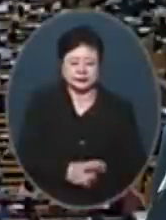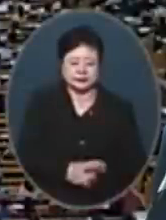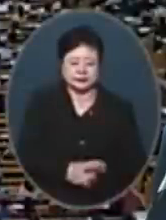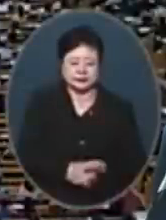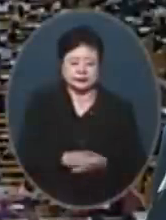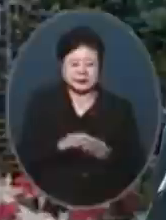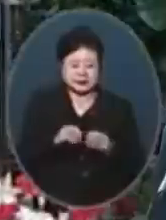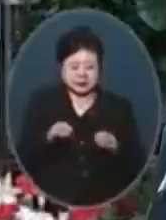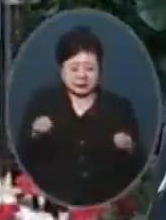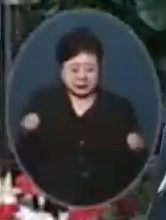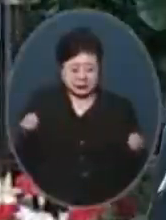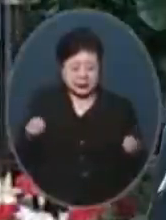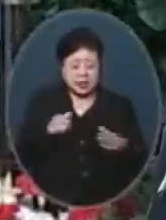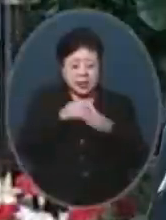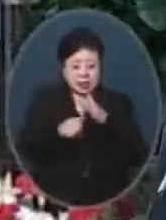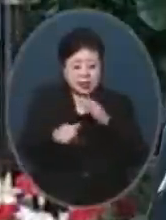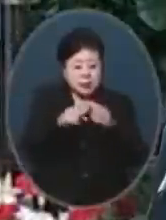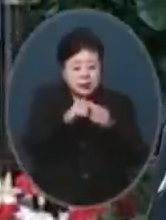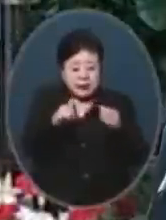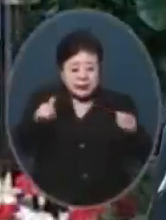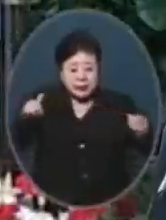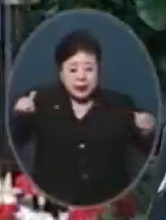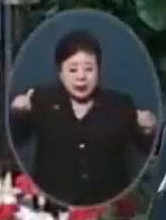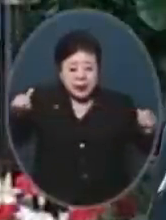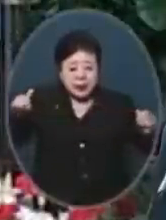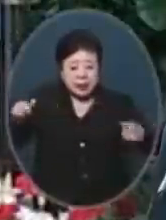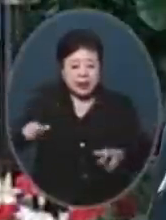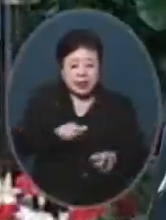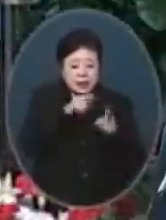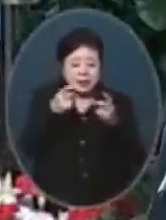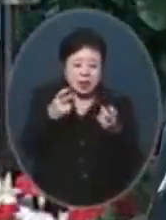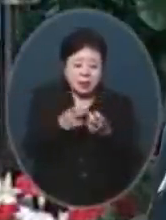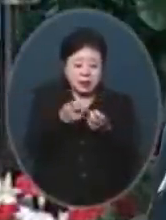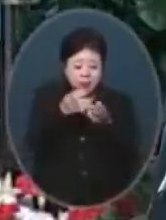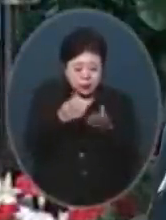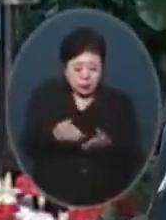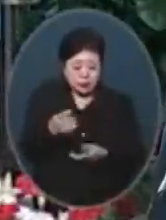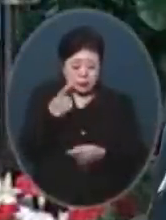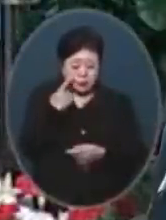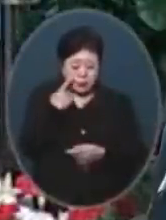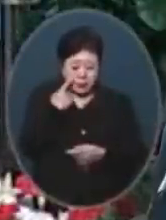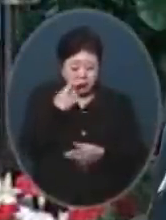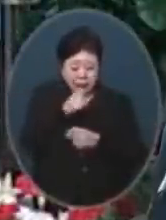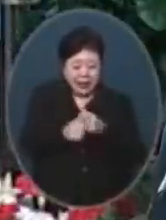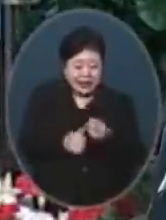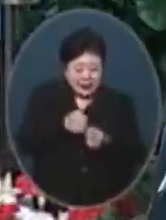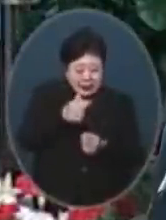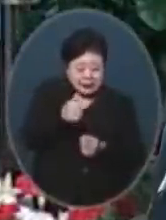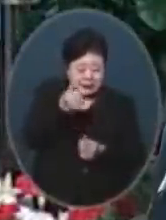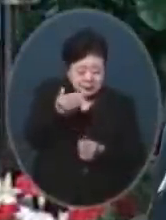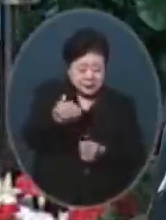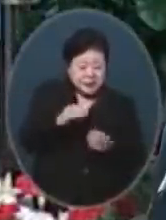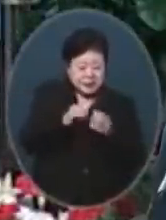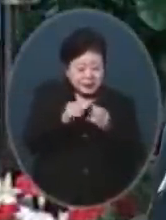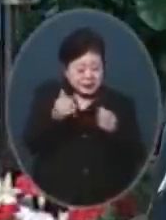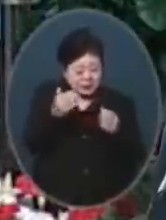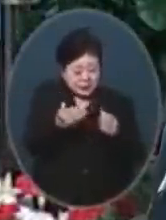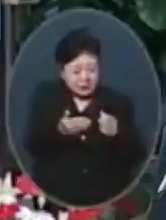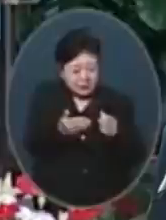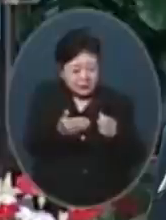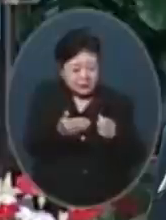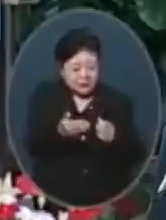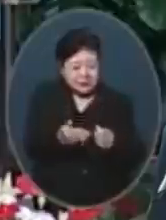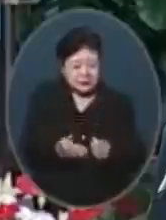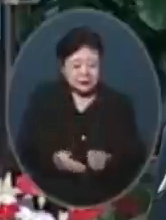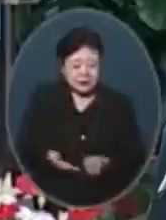지상의 대표적인 사람과 생활의 방법을 통하여 볼 때 하나님은 당신의 백성들의